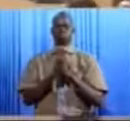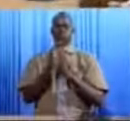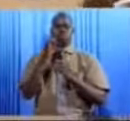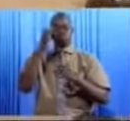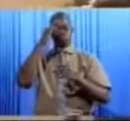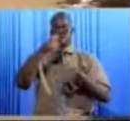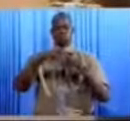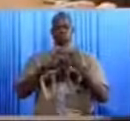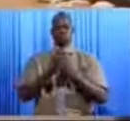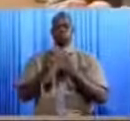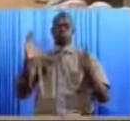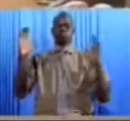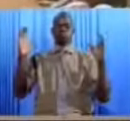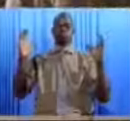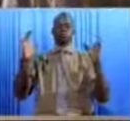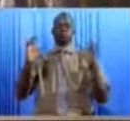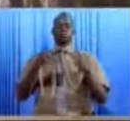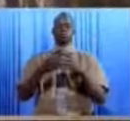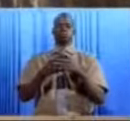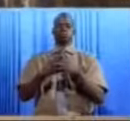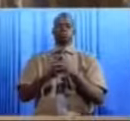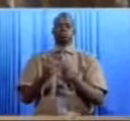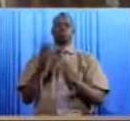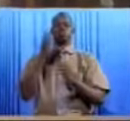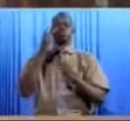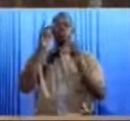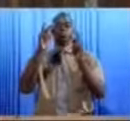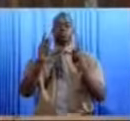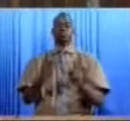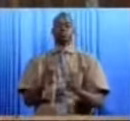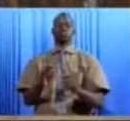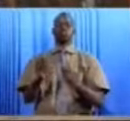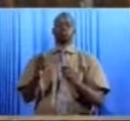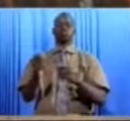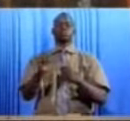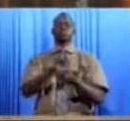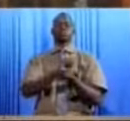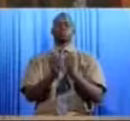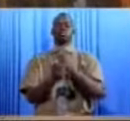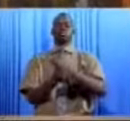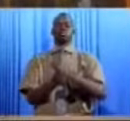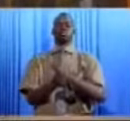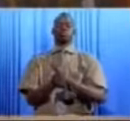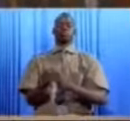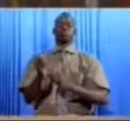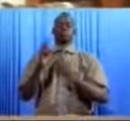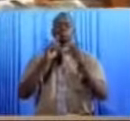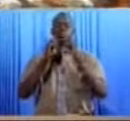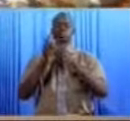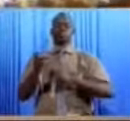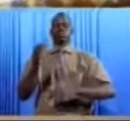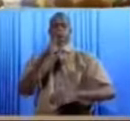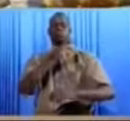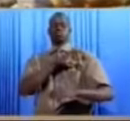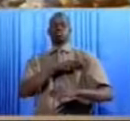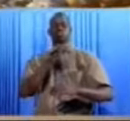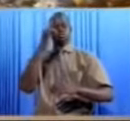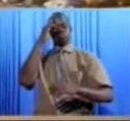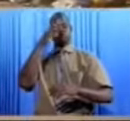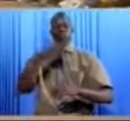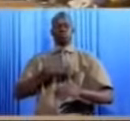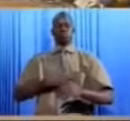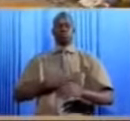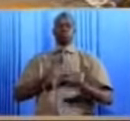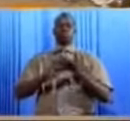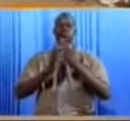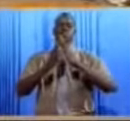cette cérémonie d'inauguration avec des personnalités s'est succédé à la tribune elles ont ainsi mis à profit cette occasion pour souhaiter qu'il